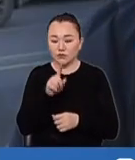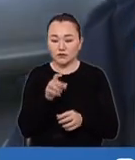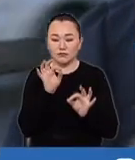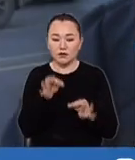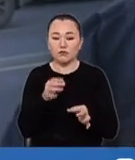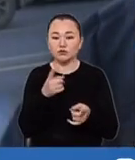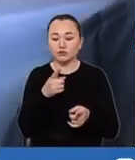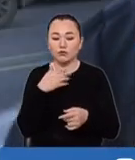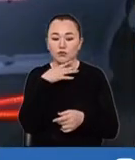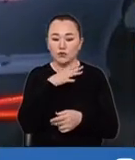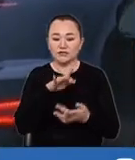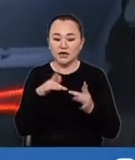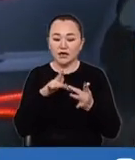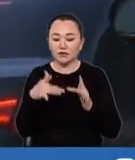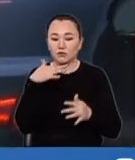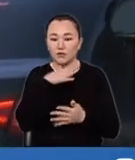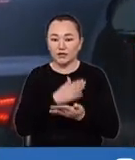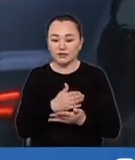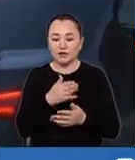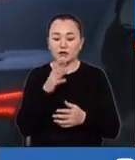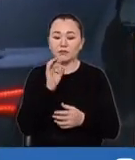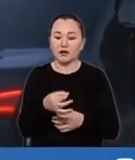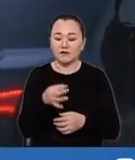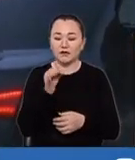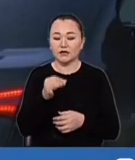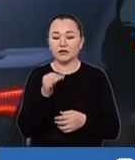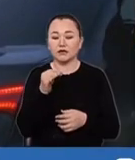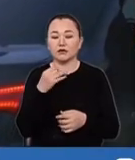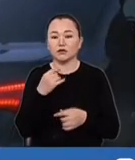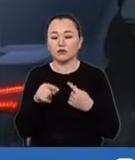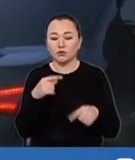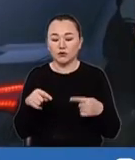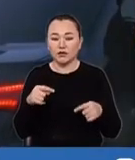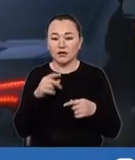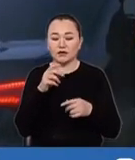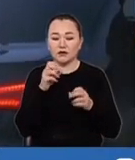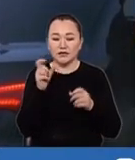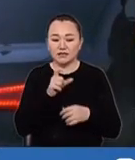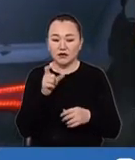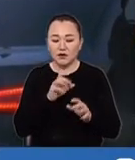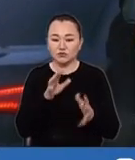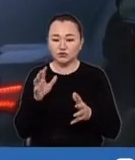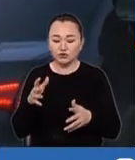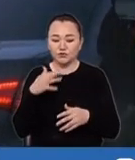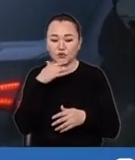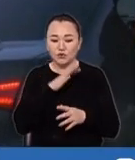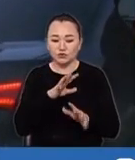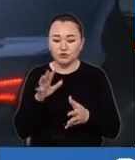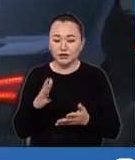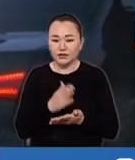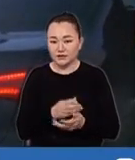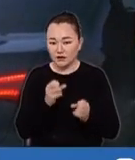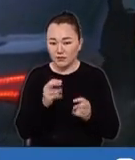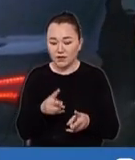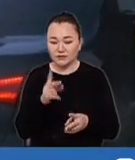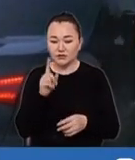Неге десең, бізде көп сайттар бар. Бір шетінен дұрыс, ол қазір неше түрлі экстремальный нәрселер көп болып жатыр. Лайжы